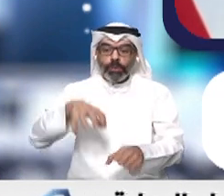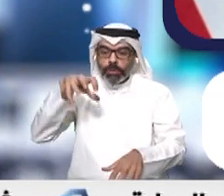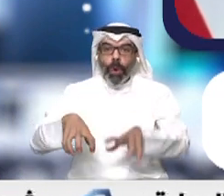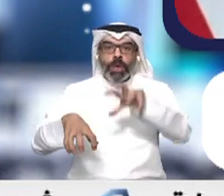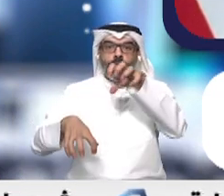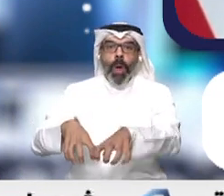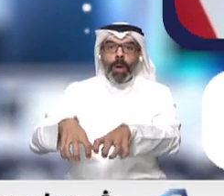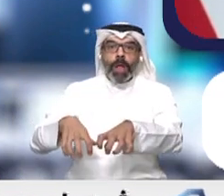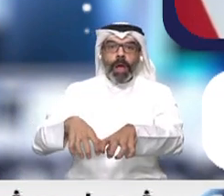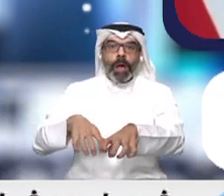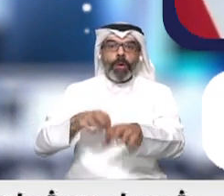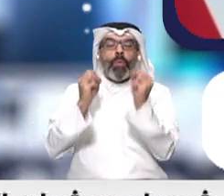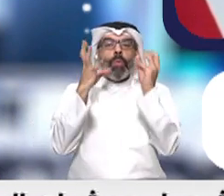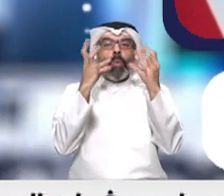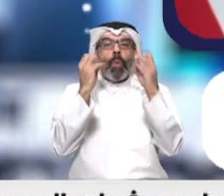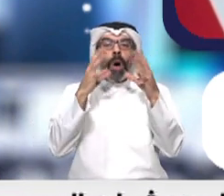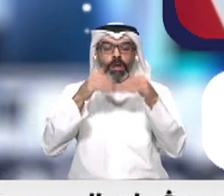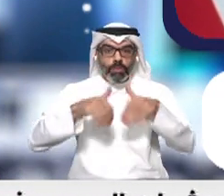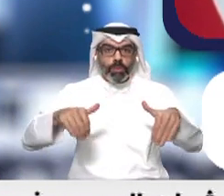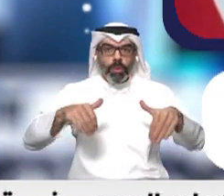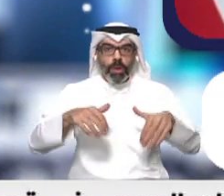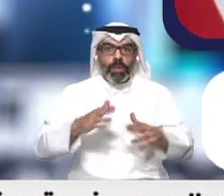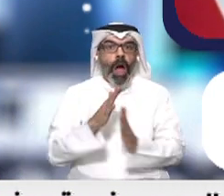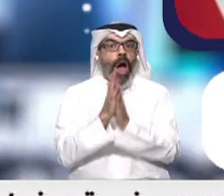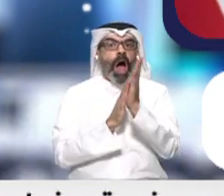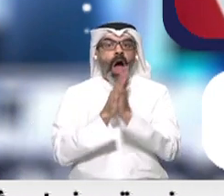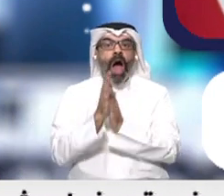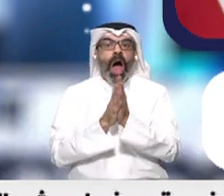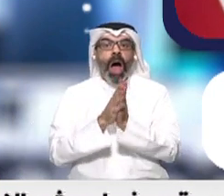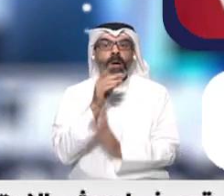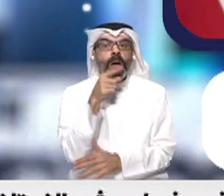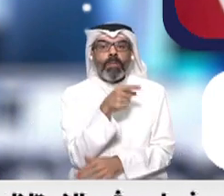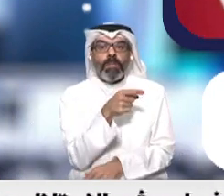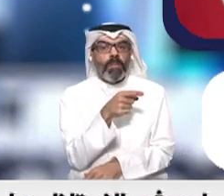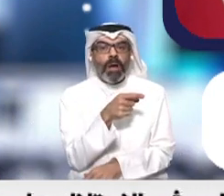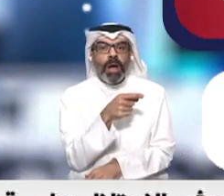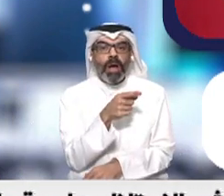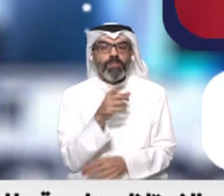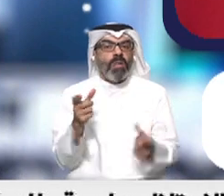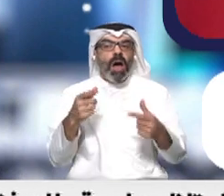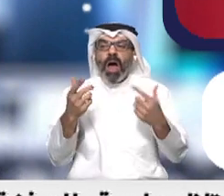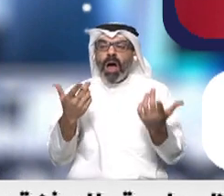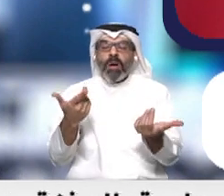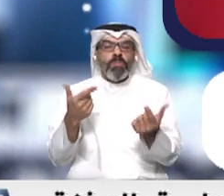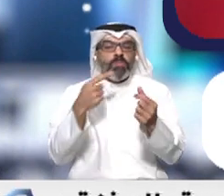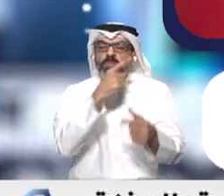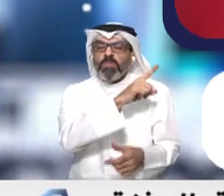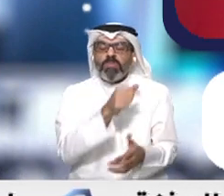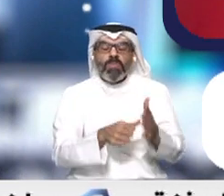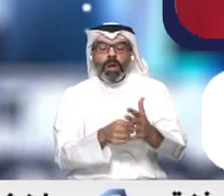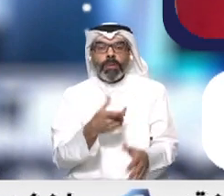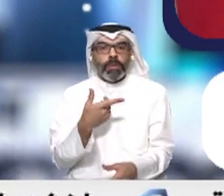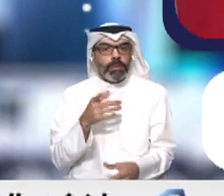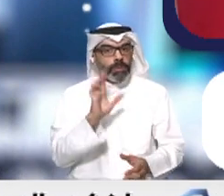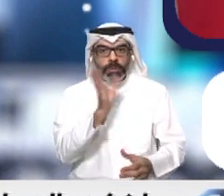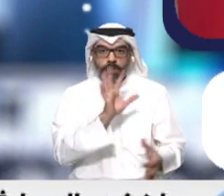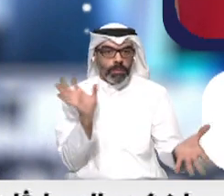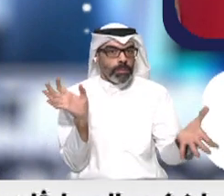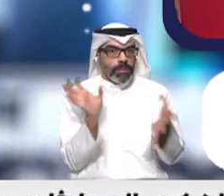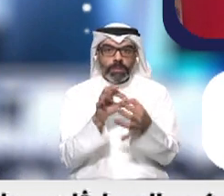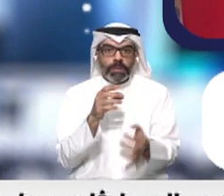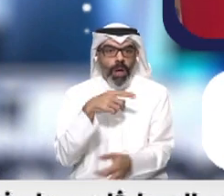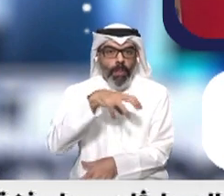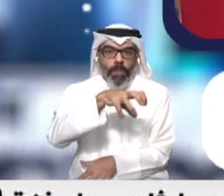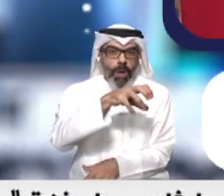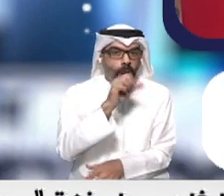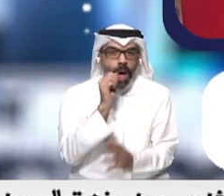يعني كثير من الدول تعتبر حماس منظمة إرهابية، وهذا سيكون عقبة إذا تمت اتفاقات مع حماس منفردة